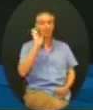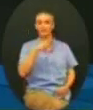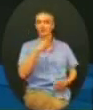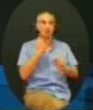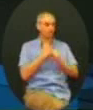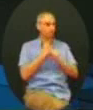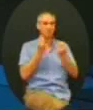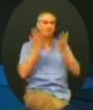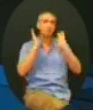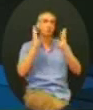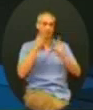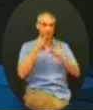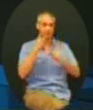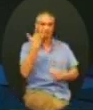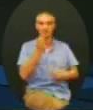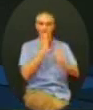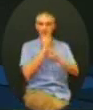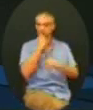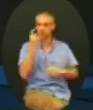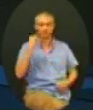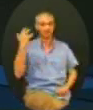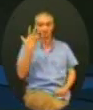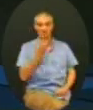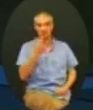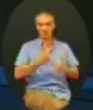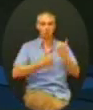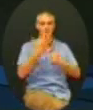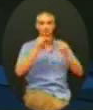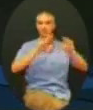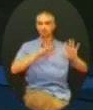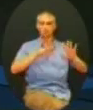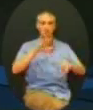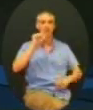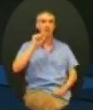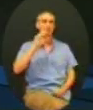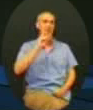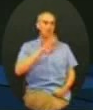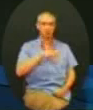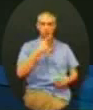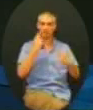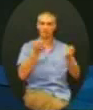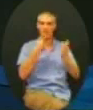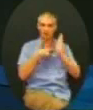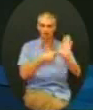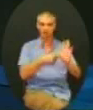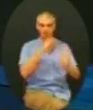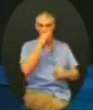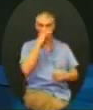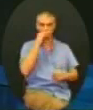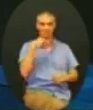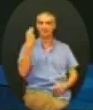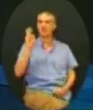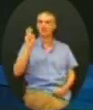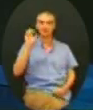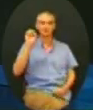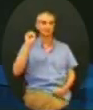שבדרך נעשו מעשים איומים, הקליטו בסתר, זהבה הקליטה בסתר את מועמד מספר 8, אבי דבוק, פרסמה את זה, נתנה את זה לעיסאווי,